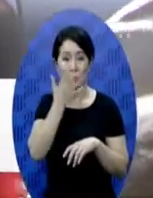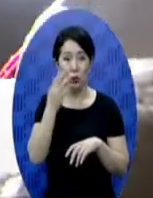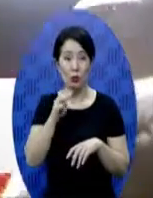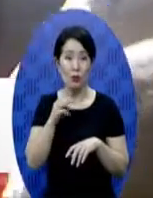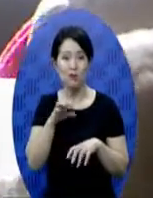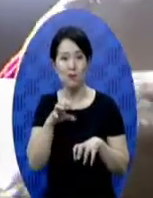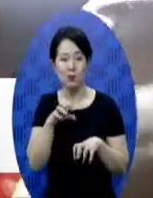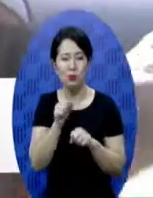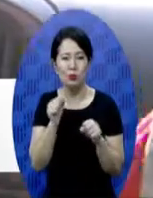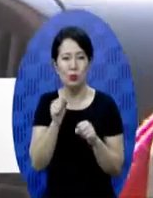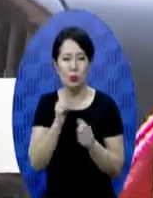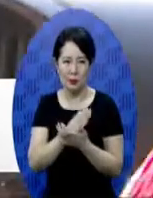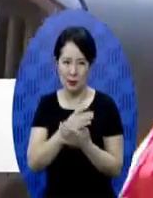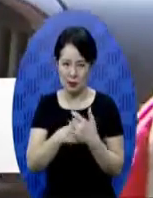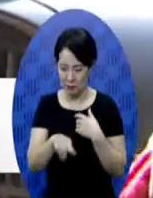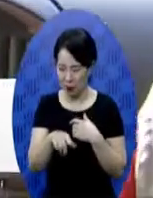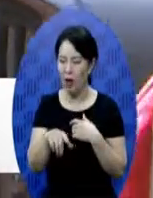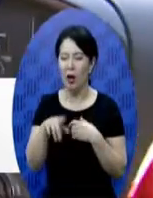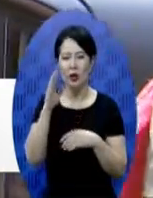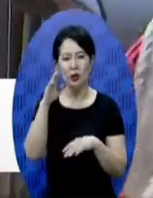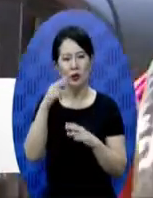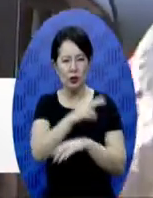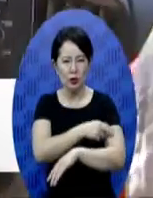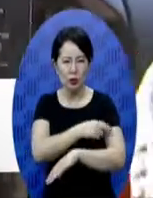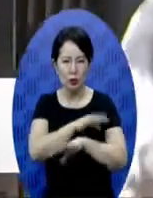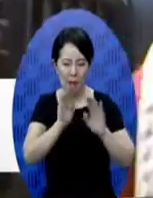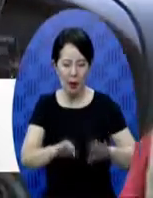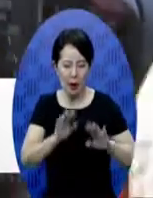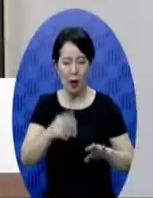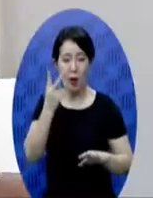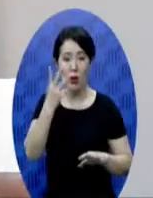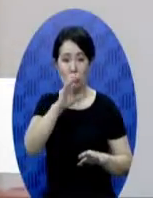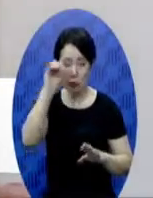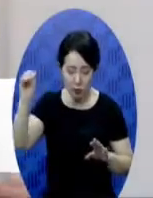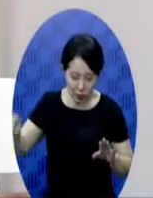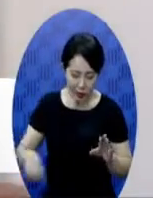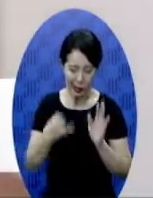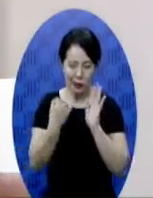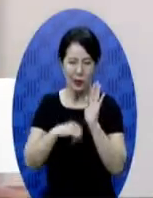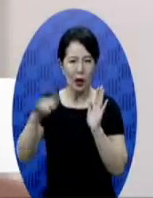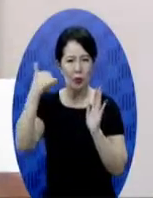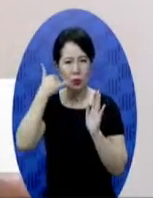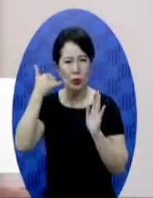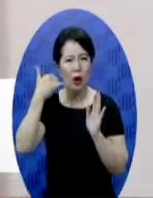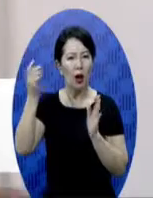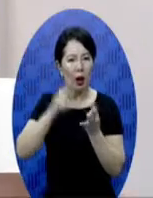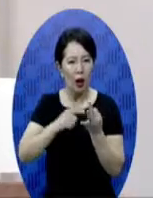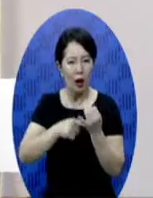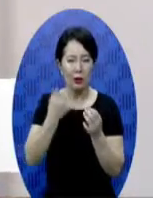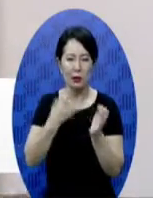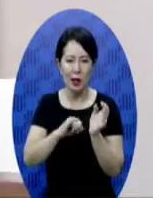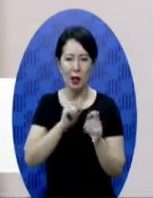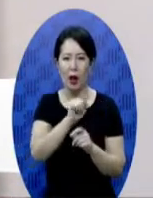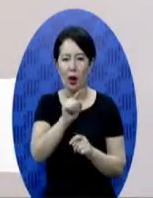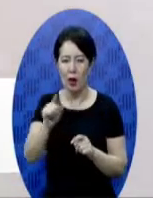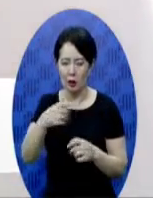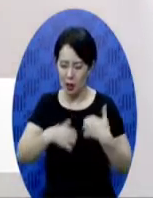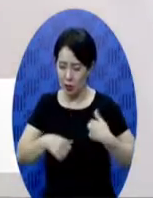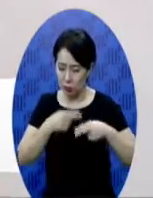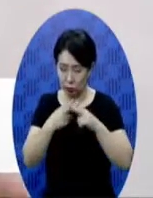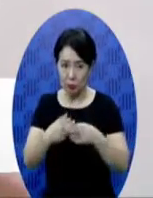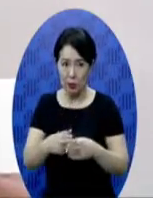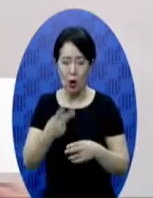Одгэрлэмч жижүүртөө өдрөө хоногийн 24 цагийн хугацаанд 60 орчим дуудлага хүлээвч эрүүл мэндийн яаралтай тусламж үзүүлж ажилладаг. За ихэнх